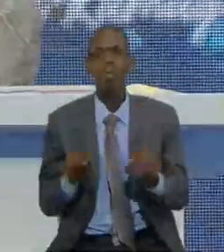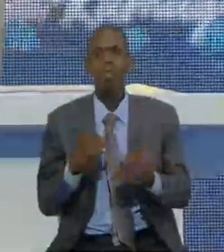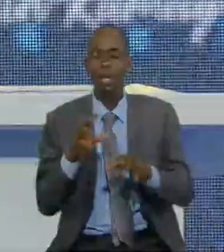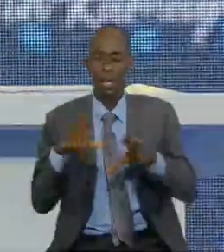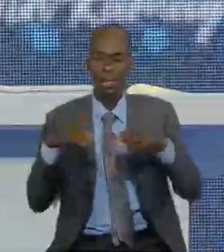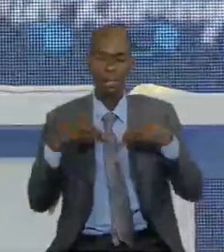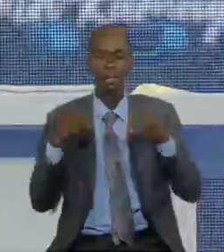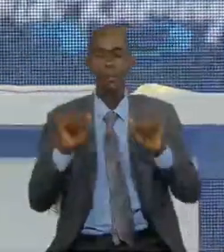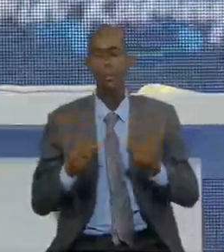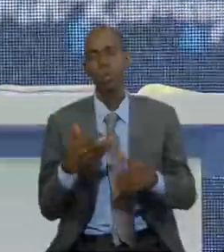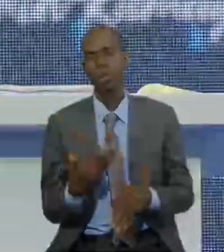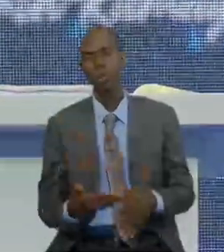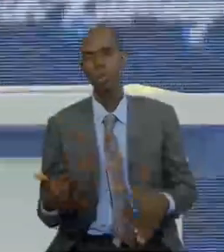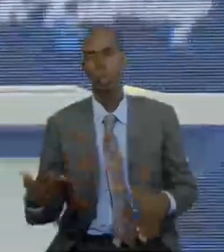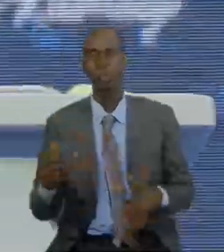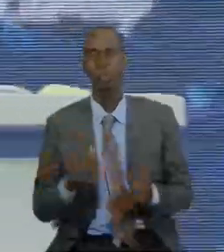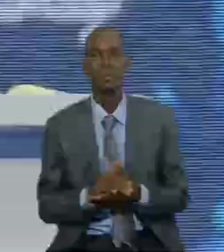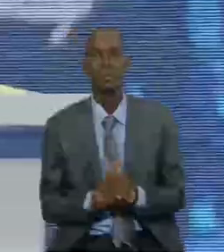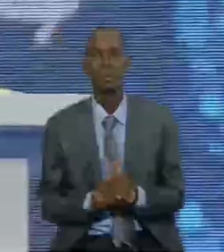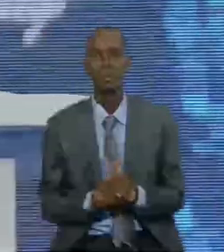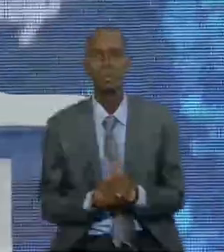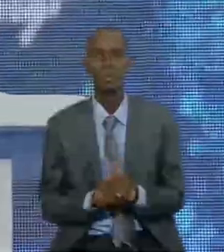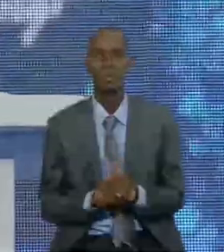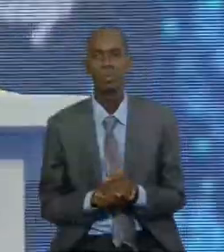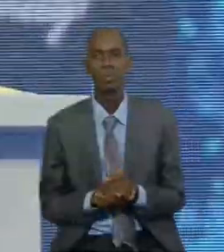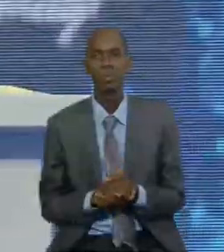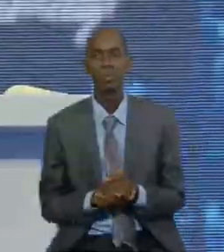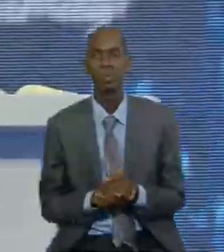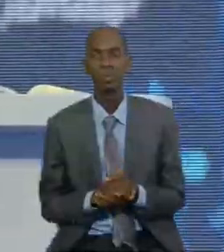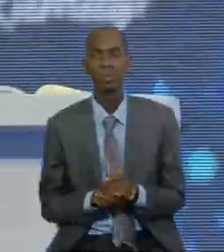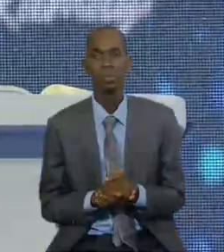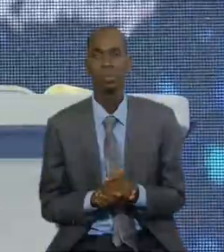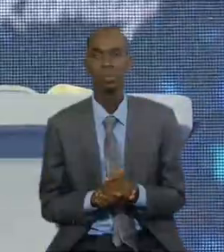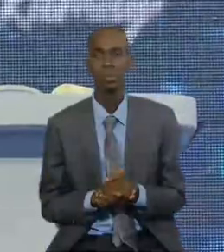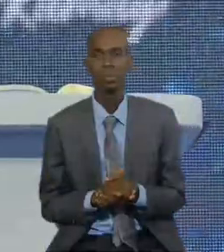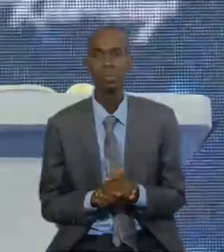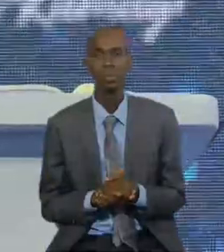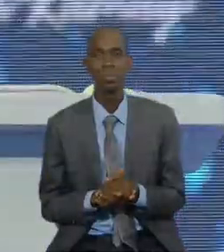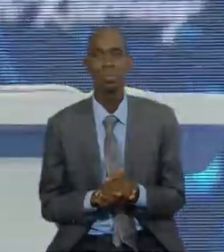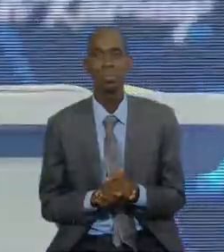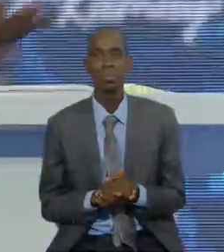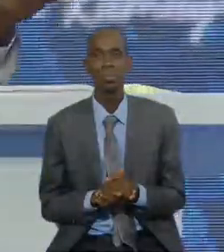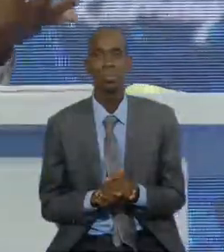et c'est lui qui a fait l'oeuvre accomplie parfaite pour notre Père